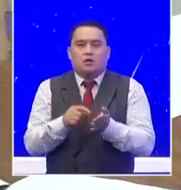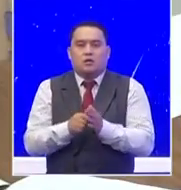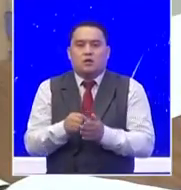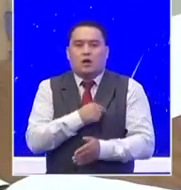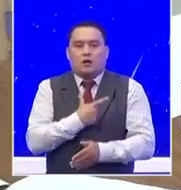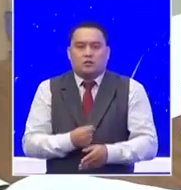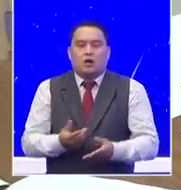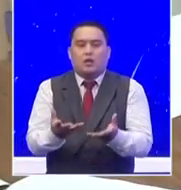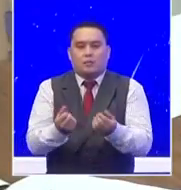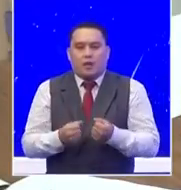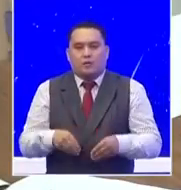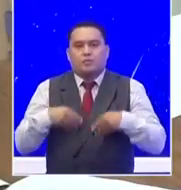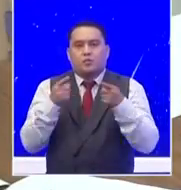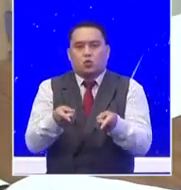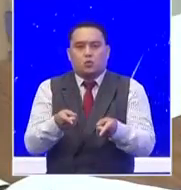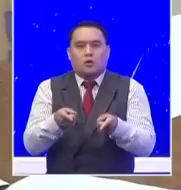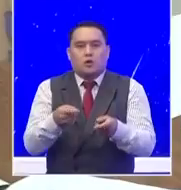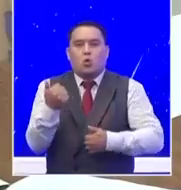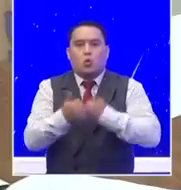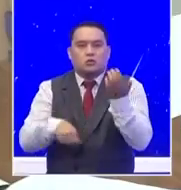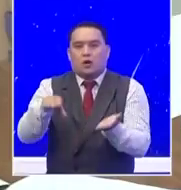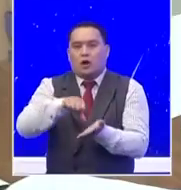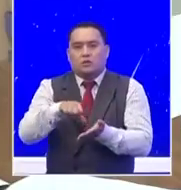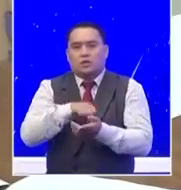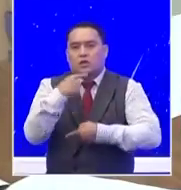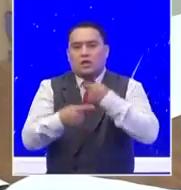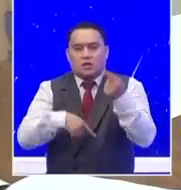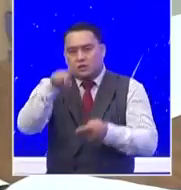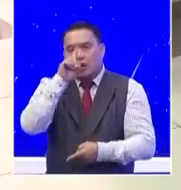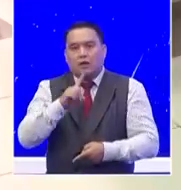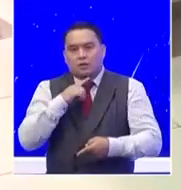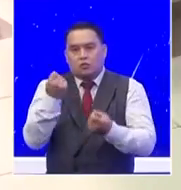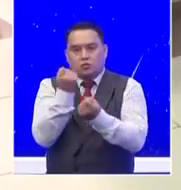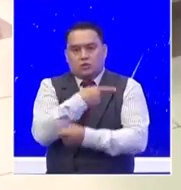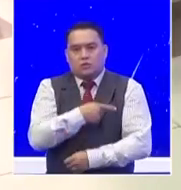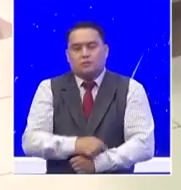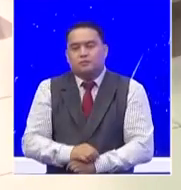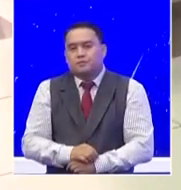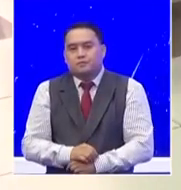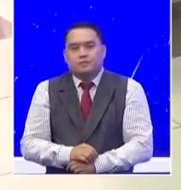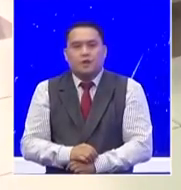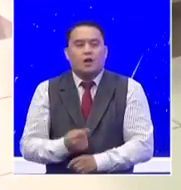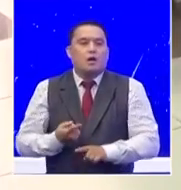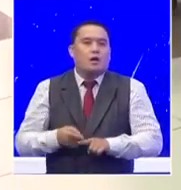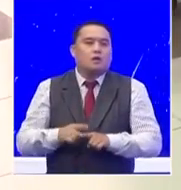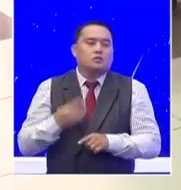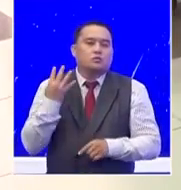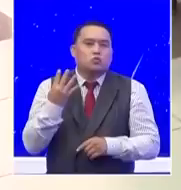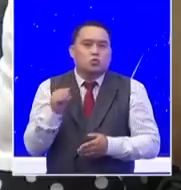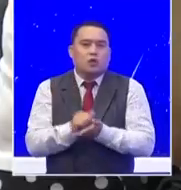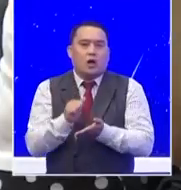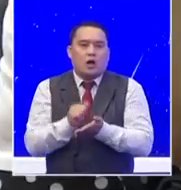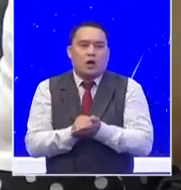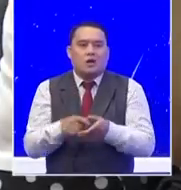аттестатымды алып келдім. Оқуға түстім, түспедім, конкурсқа қатысып жатырмын. Оны келесі айда анықталады. Бұрын талапкерден 4 құжат талап етілетін.